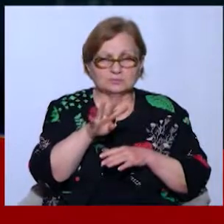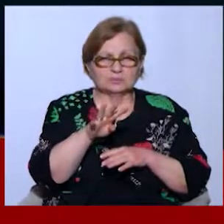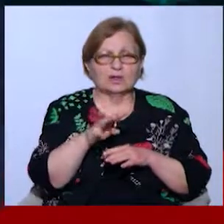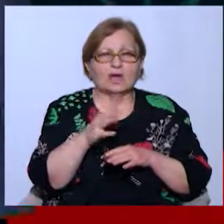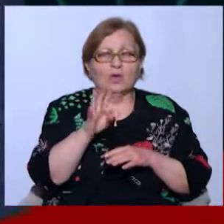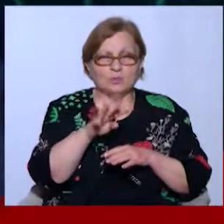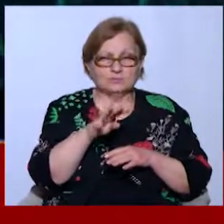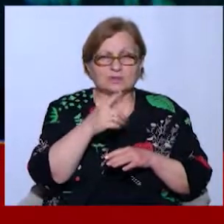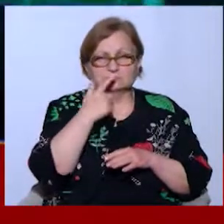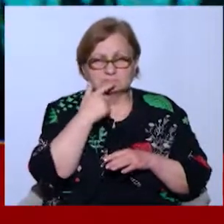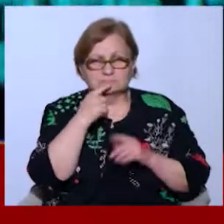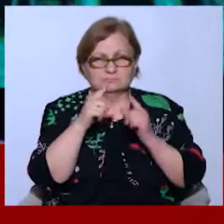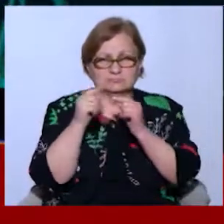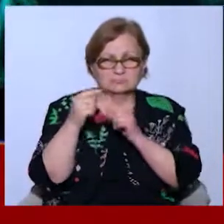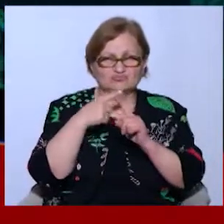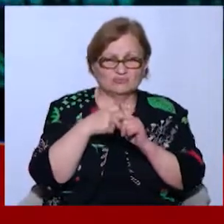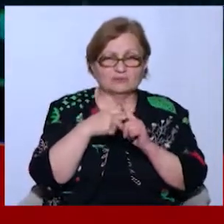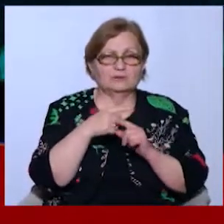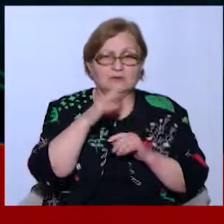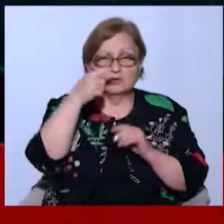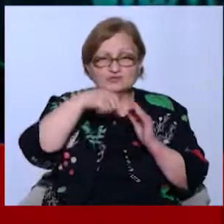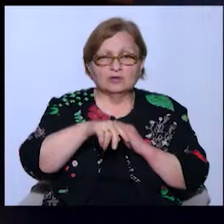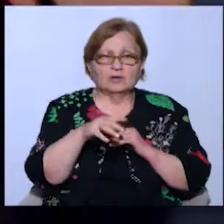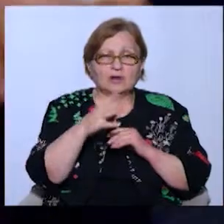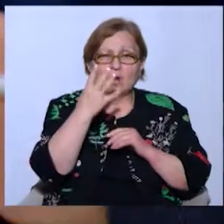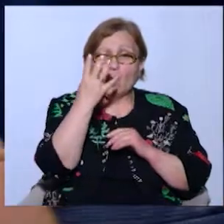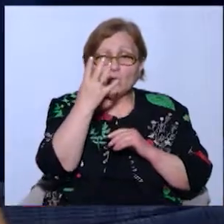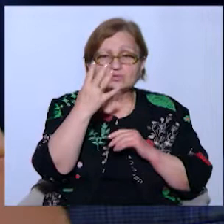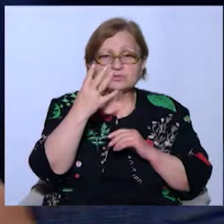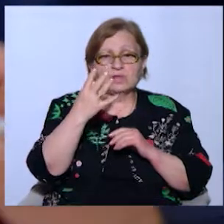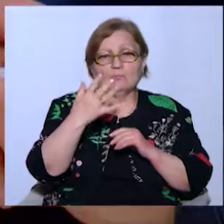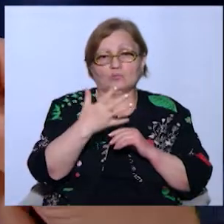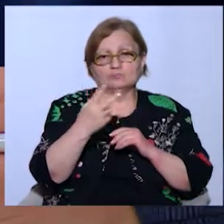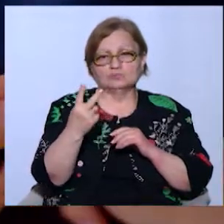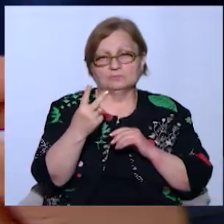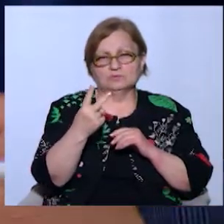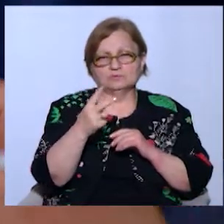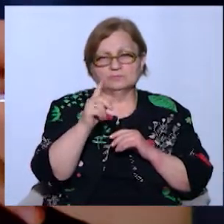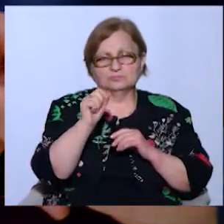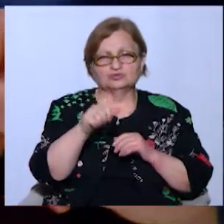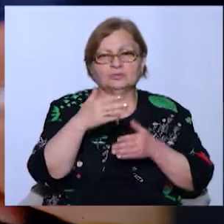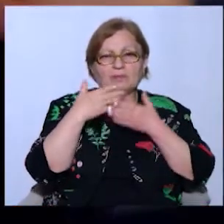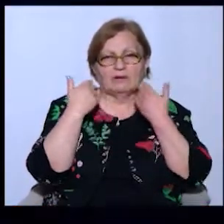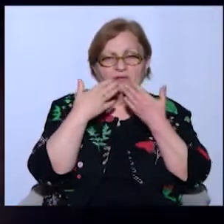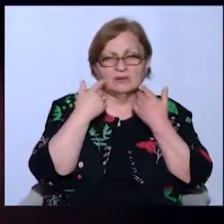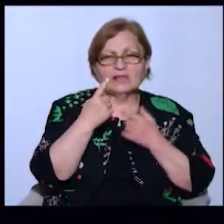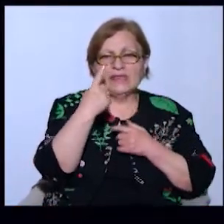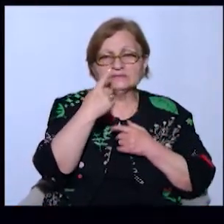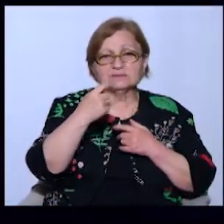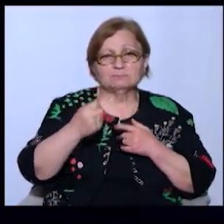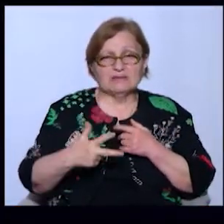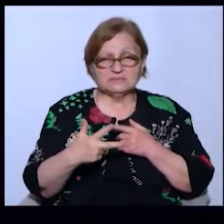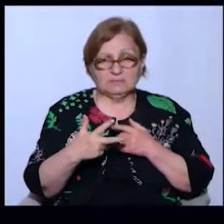გული. შესაბამისად, ალბათობა იქნება 4/52, რომელიც შეიძლება გავამარტიო და დავწეროთ 1/13.